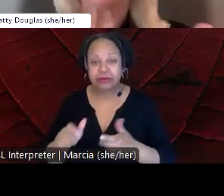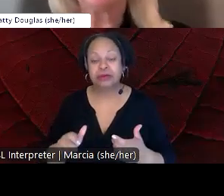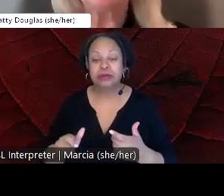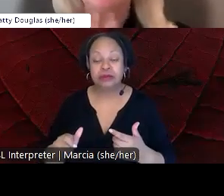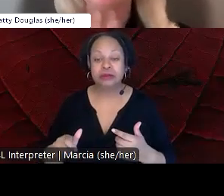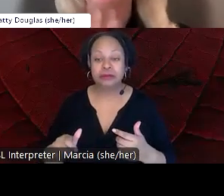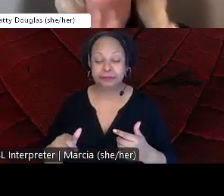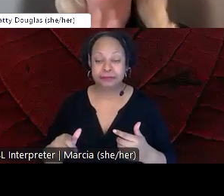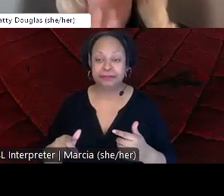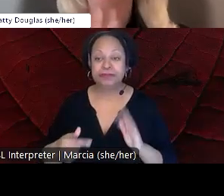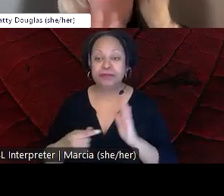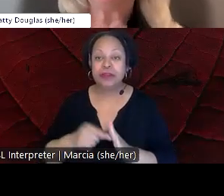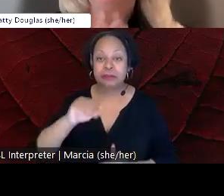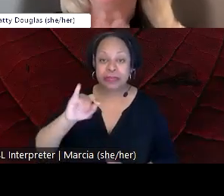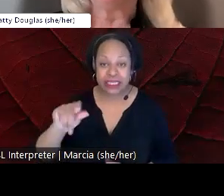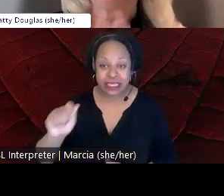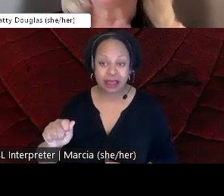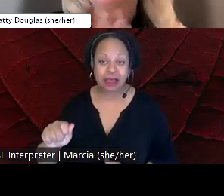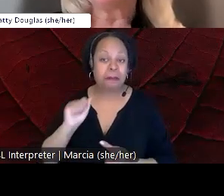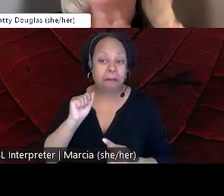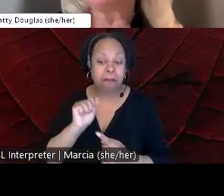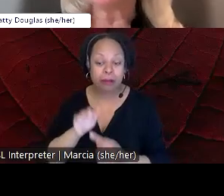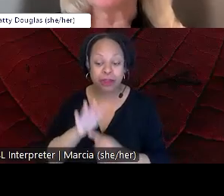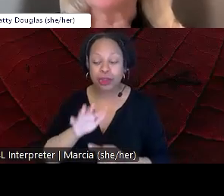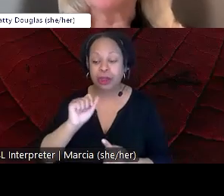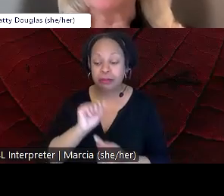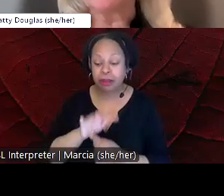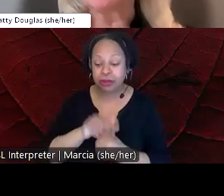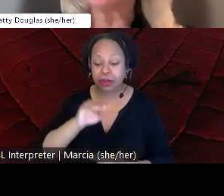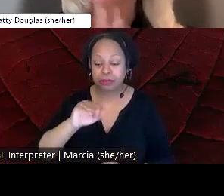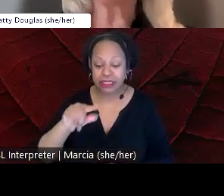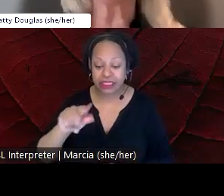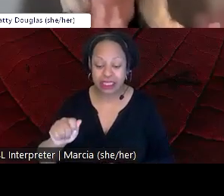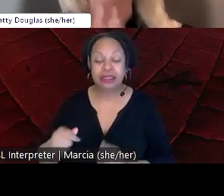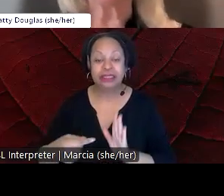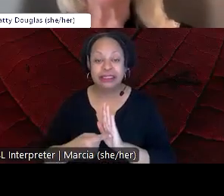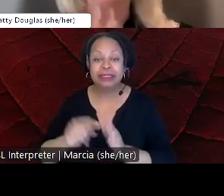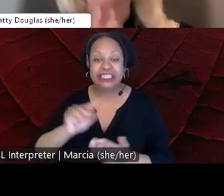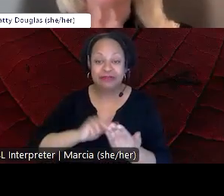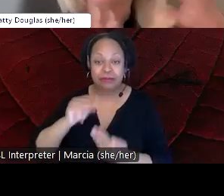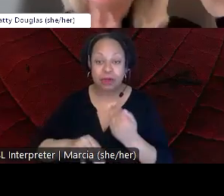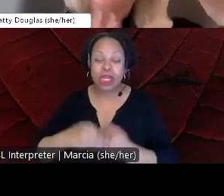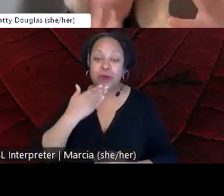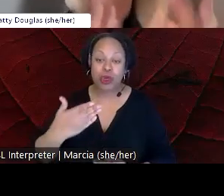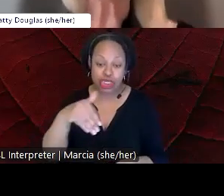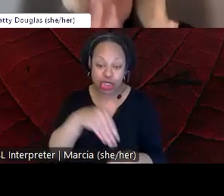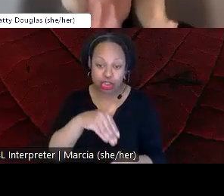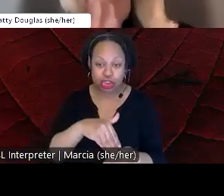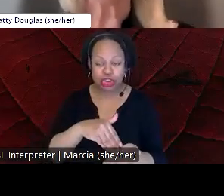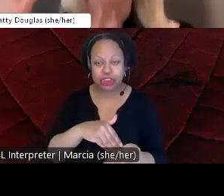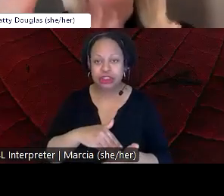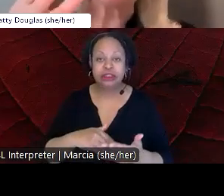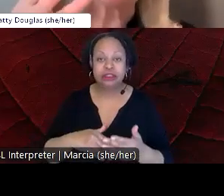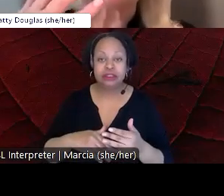Il y a de plus en plus de représentations de neurodifférences dans les médias populaires. Ça, ça